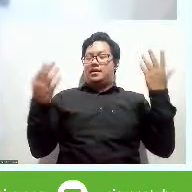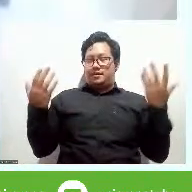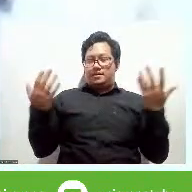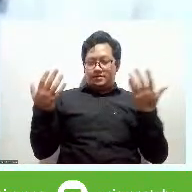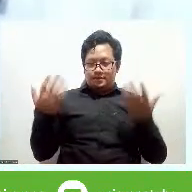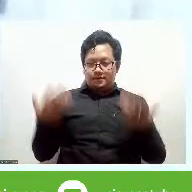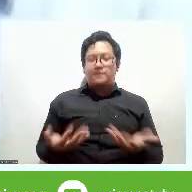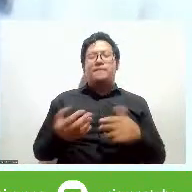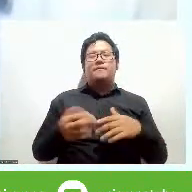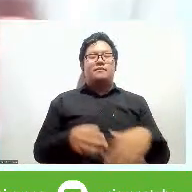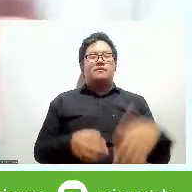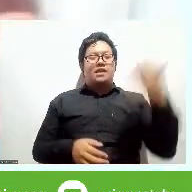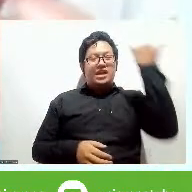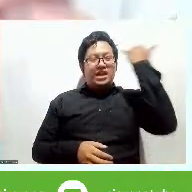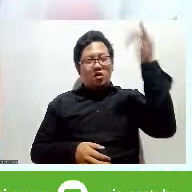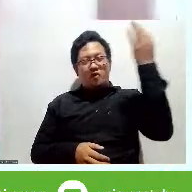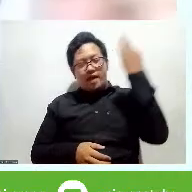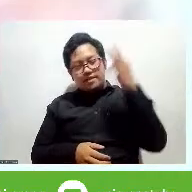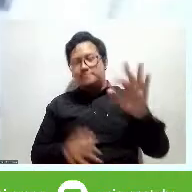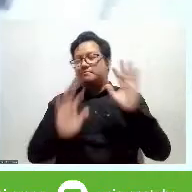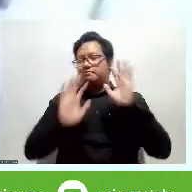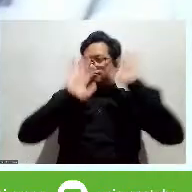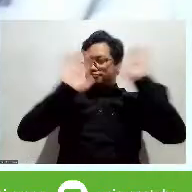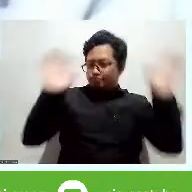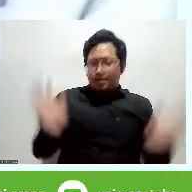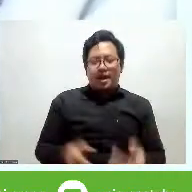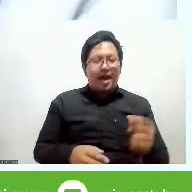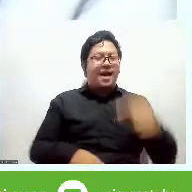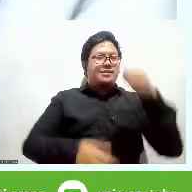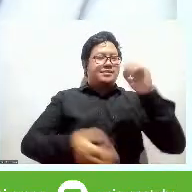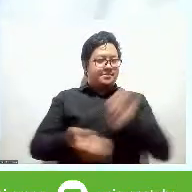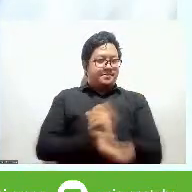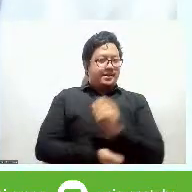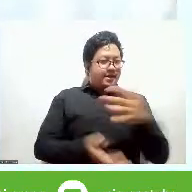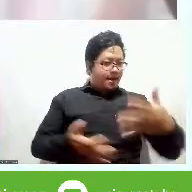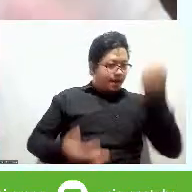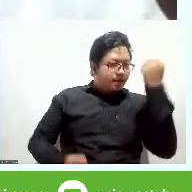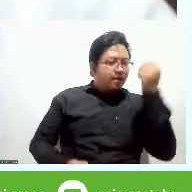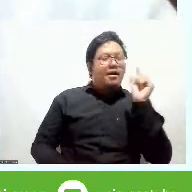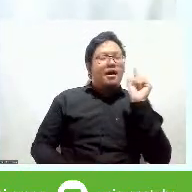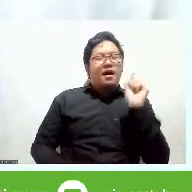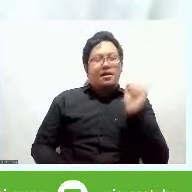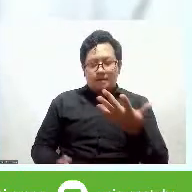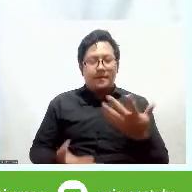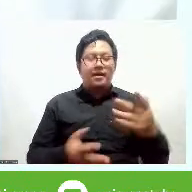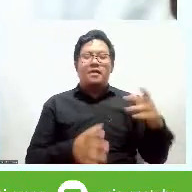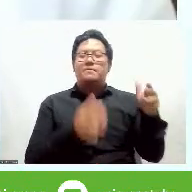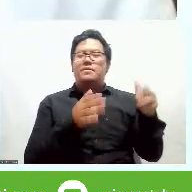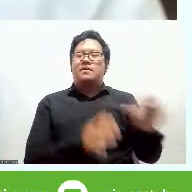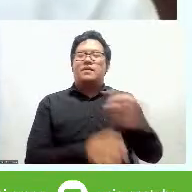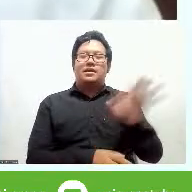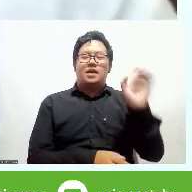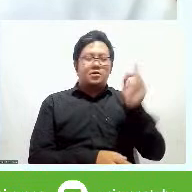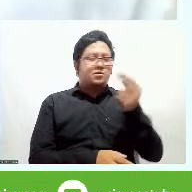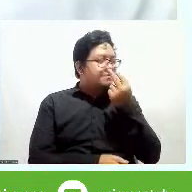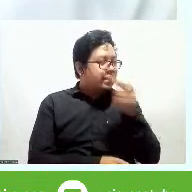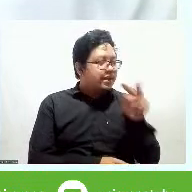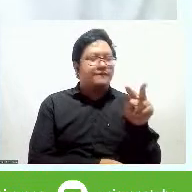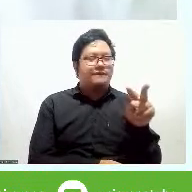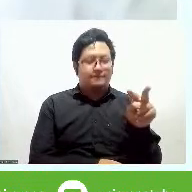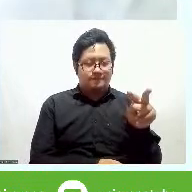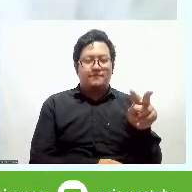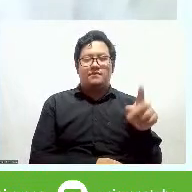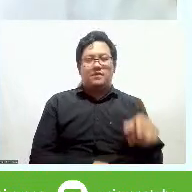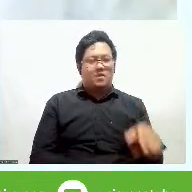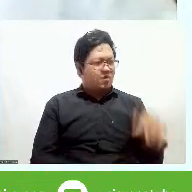kemudian gunakan semua kesempatan ini untuk kemudian yuk melihat gua ada sektor lain yang kita musti perhatikan gitu mungkin perspektif konsumen itu diem